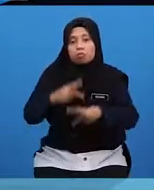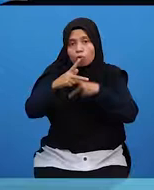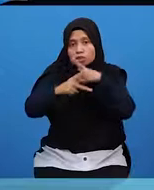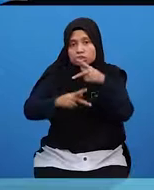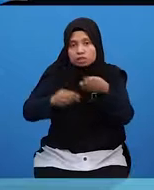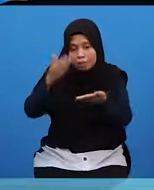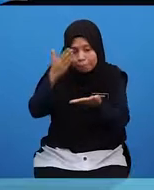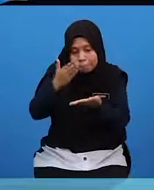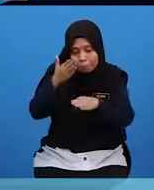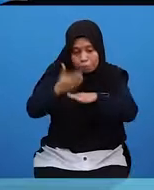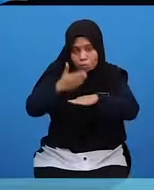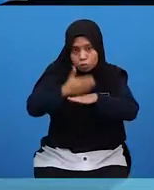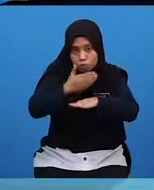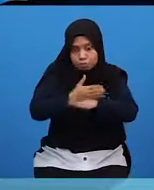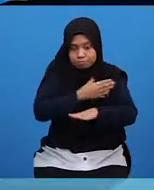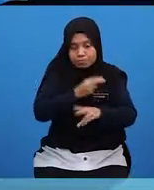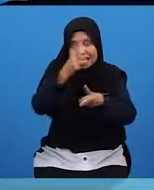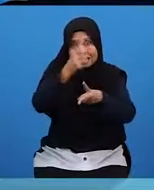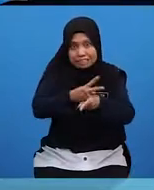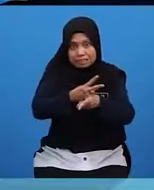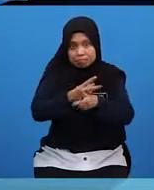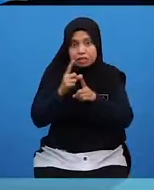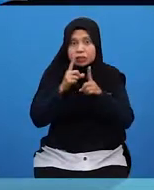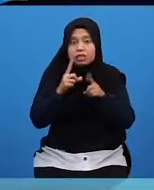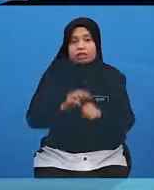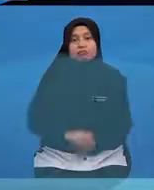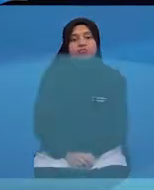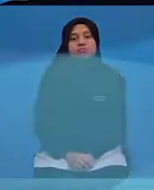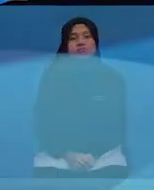proses memotong dan menyimpan lilin.